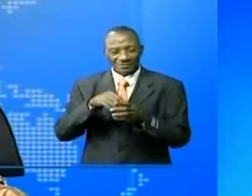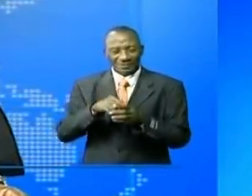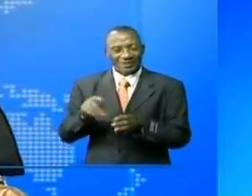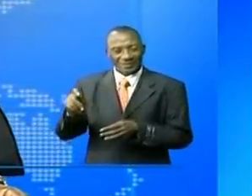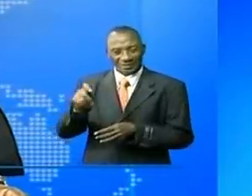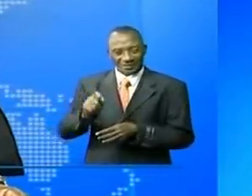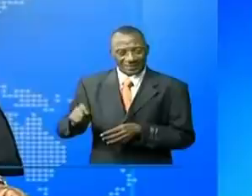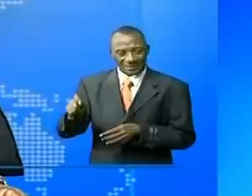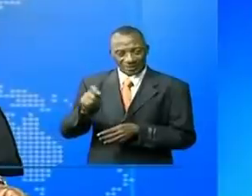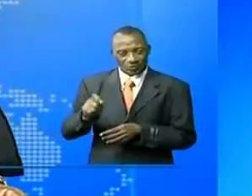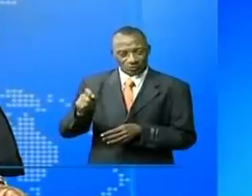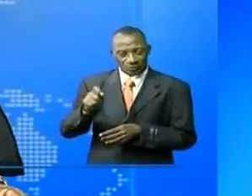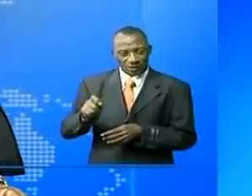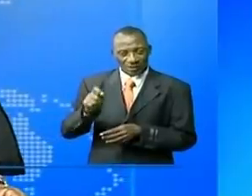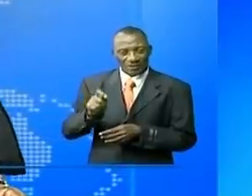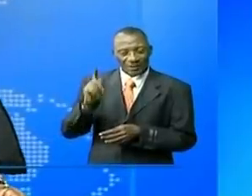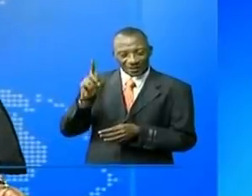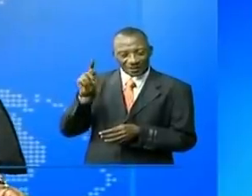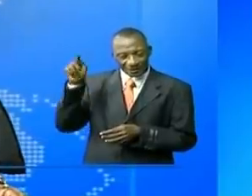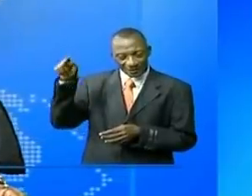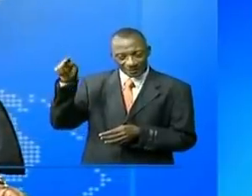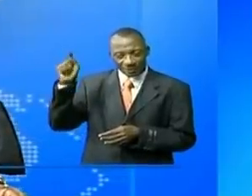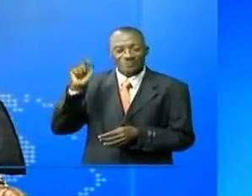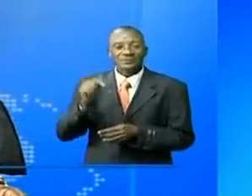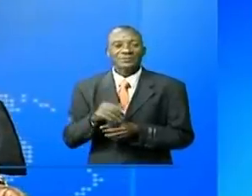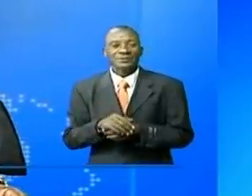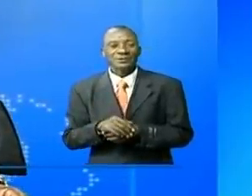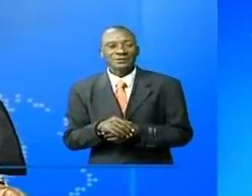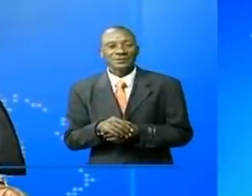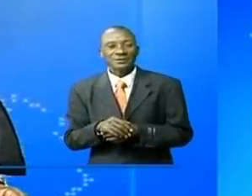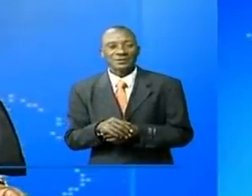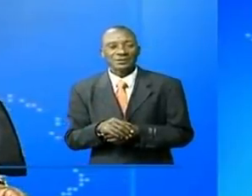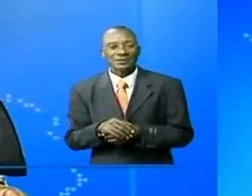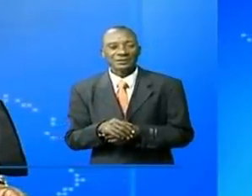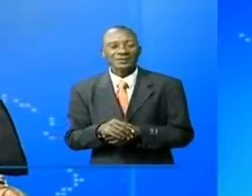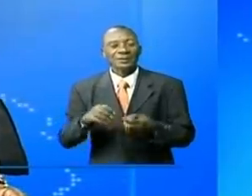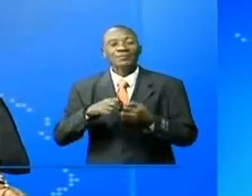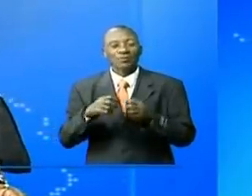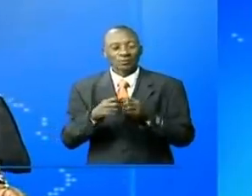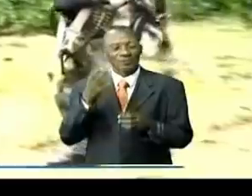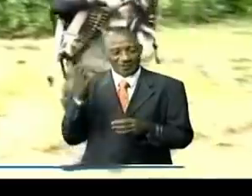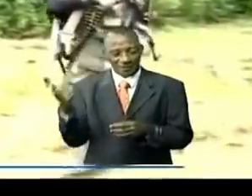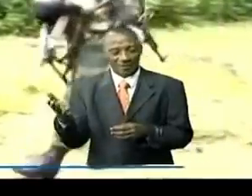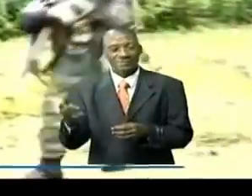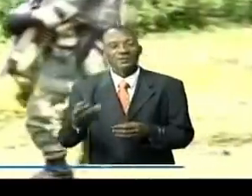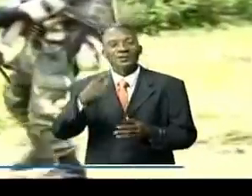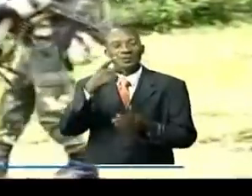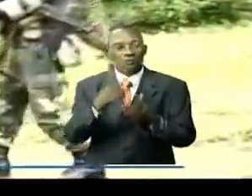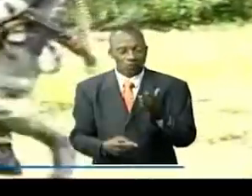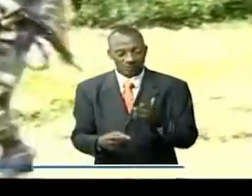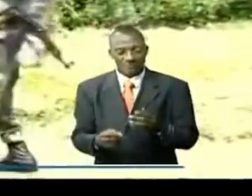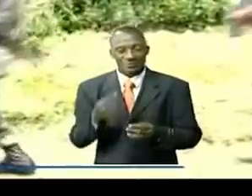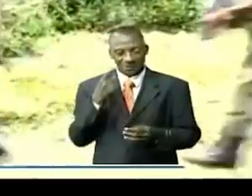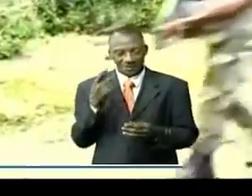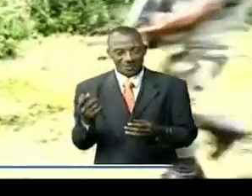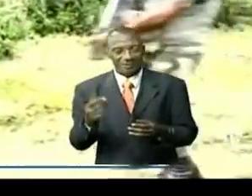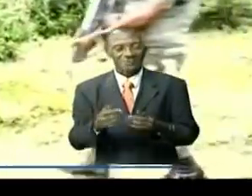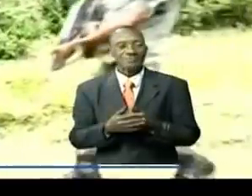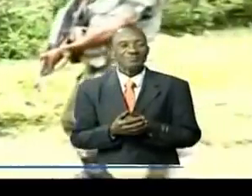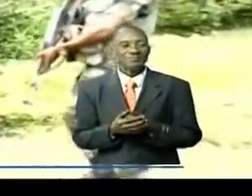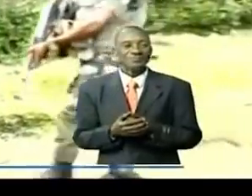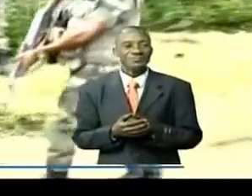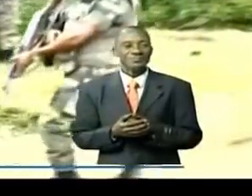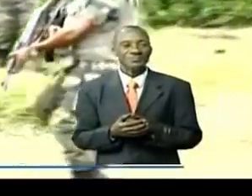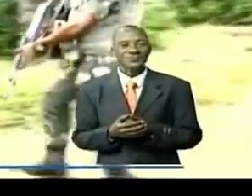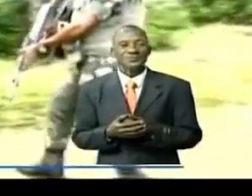du coulage des produits agricoles vers l'extérieur. Les détails dans ce reportage. Et environ par les forces